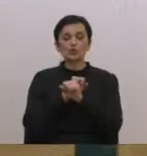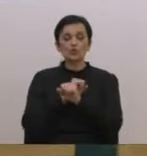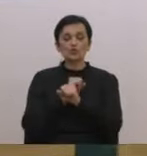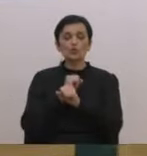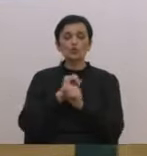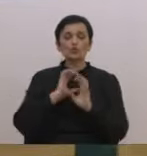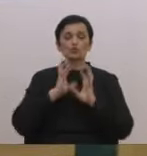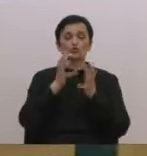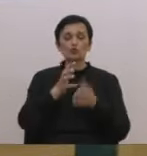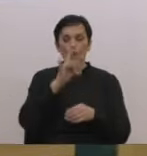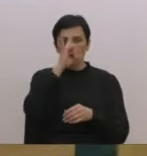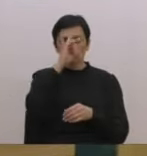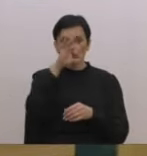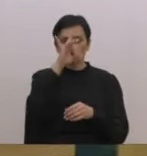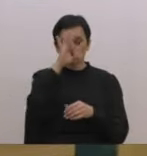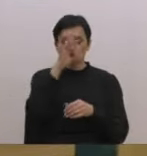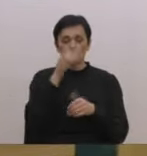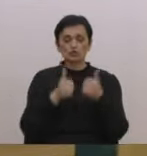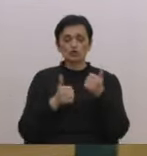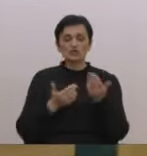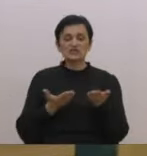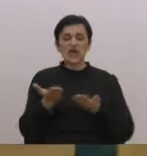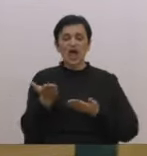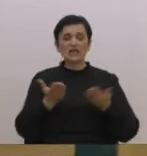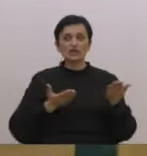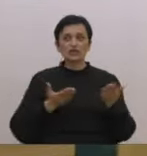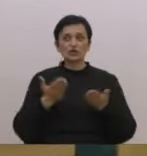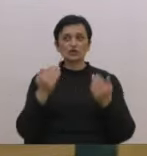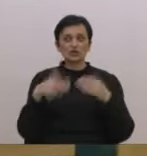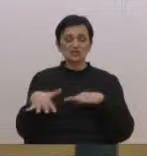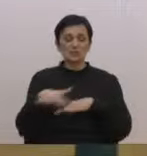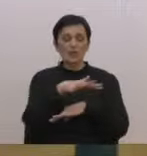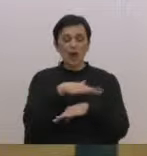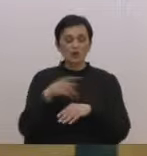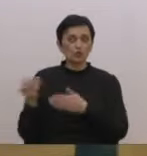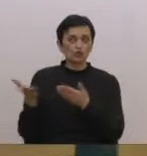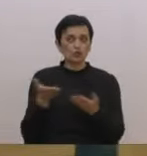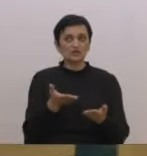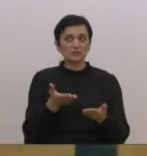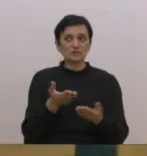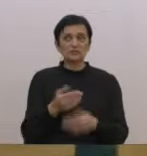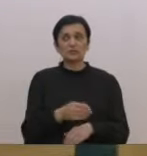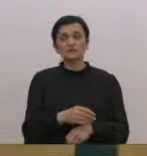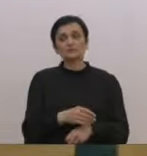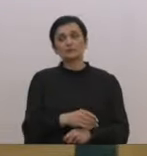სოფლიო ჩემპიონატებს სათხილამურო სფეროში.